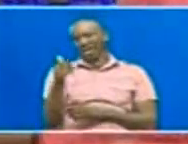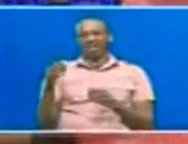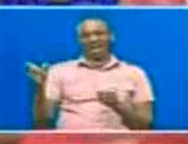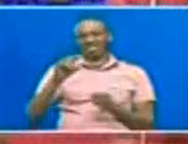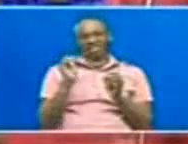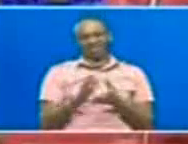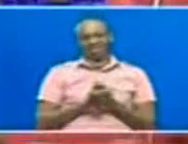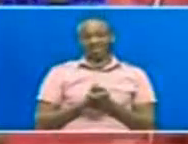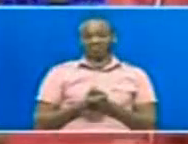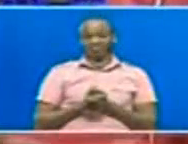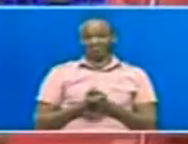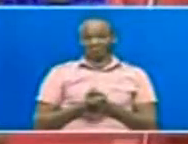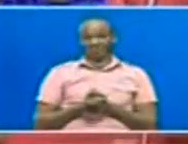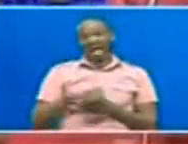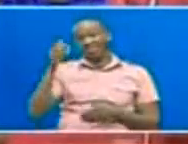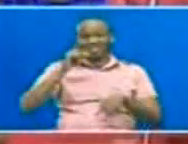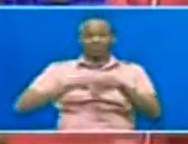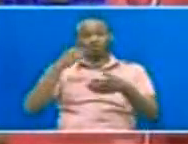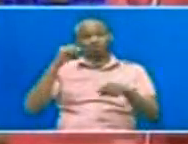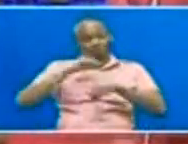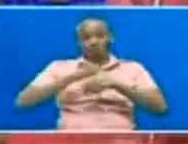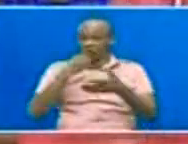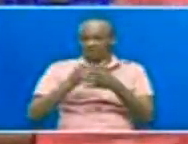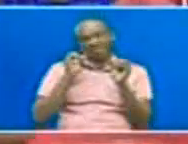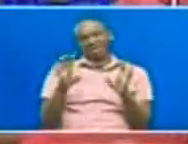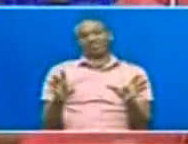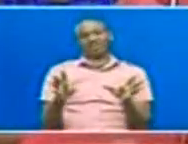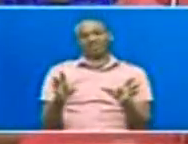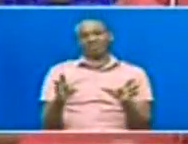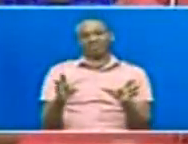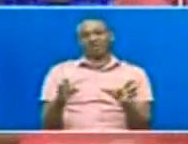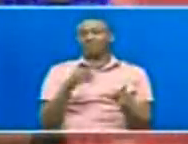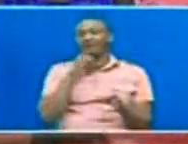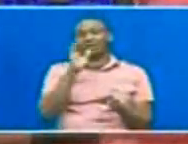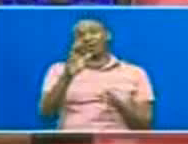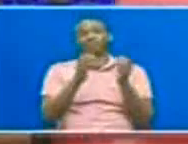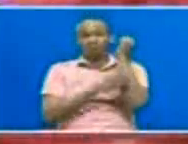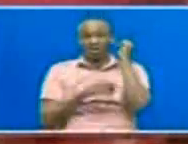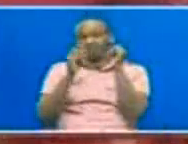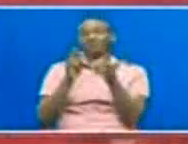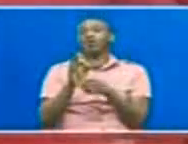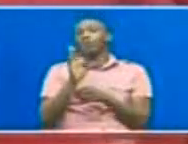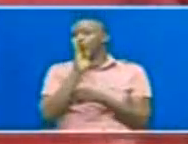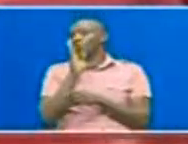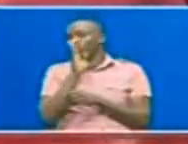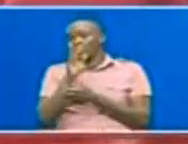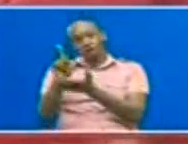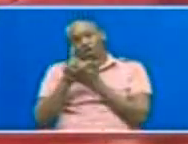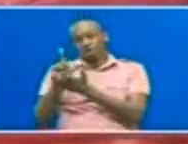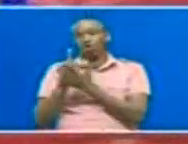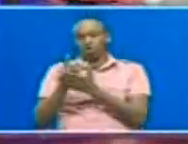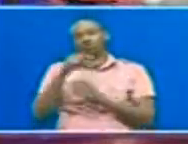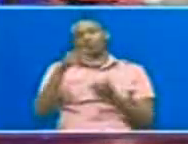umefanya. Hakuna. Na saa ingine shule, school fees ilikuwa, huna school fees. Your father is poor. Anakopa pesa ndio uende